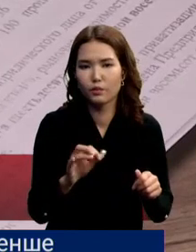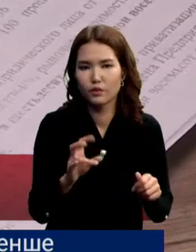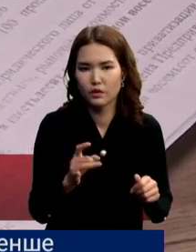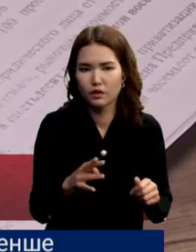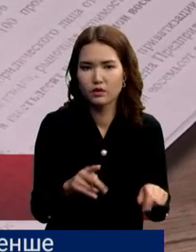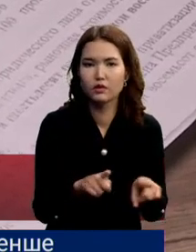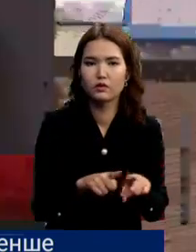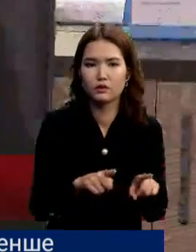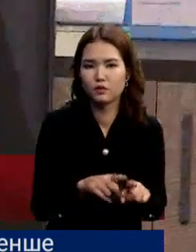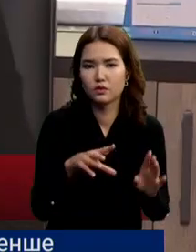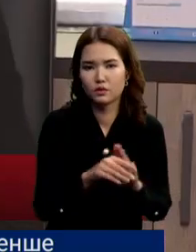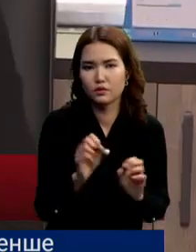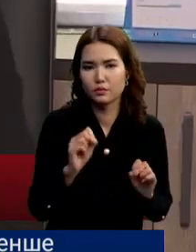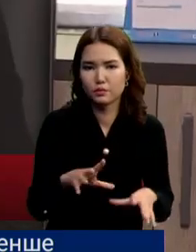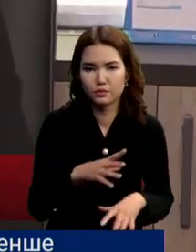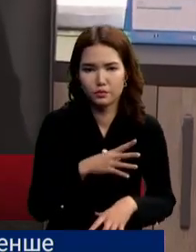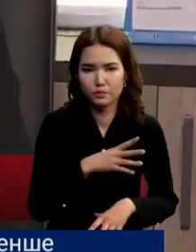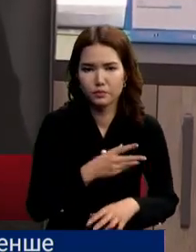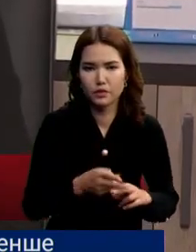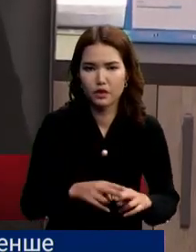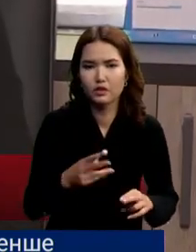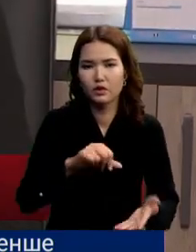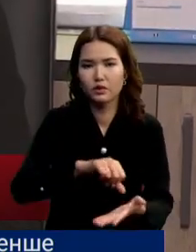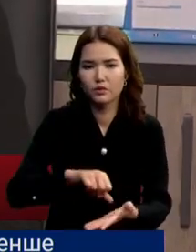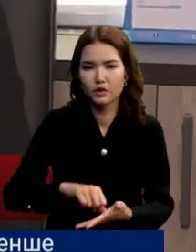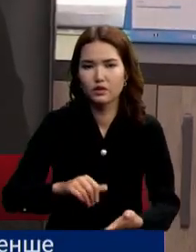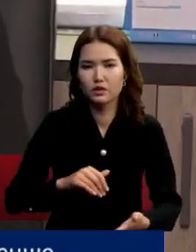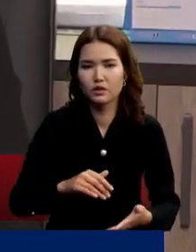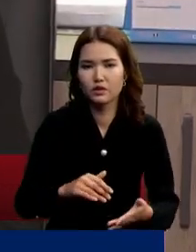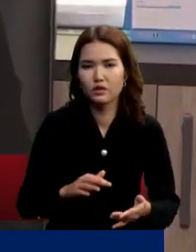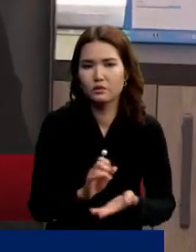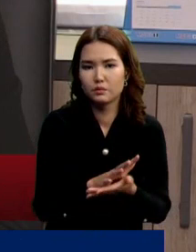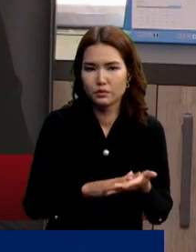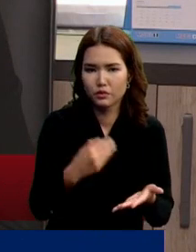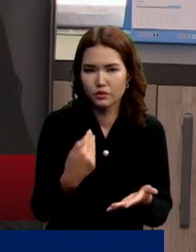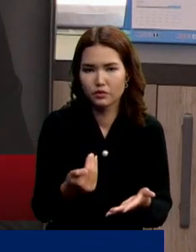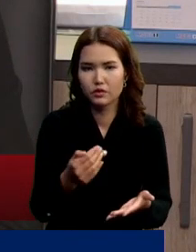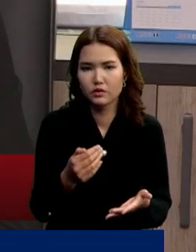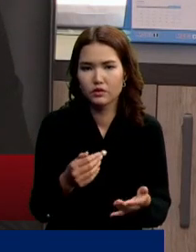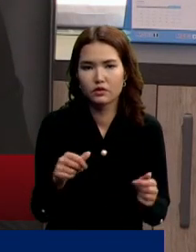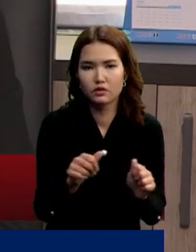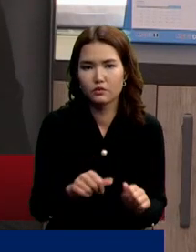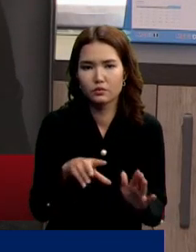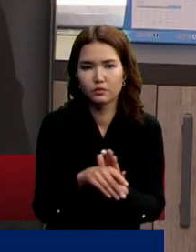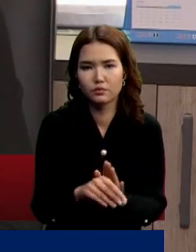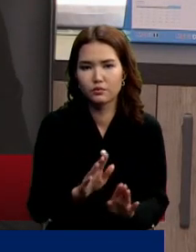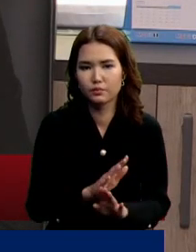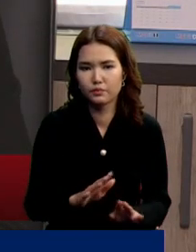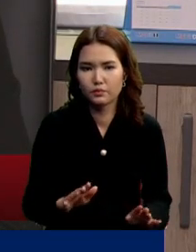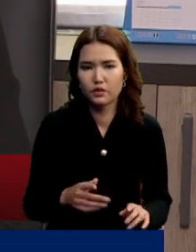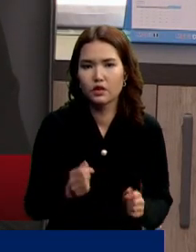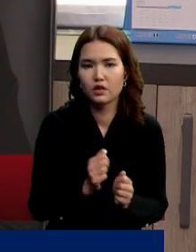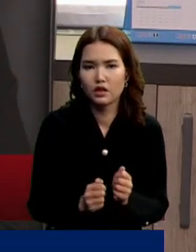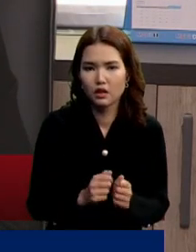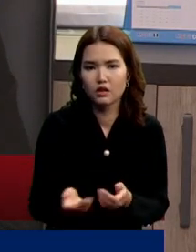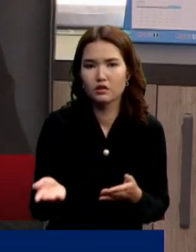пять административных дел. И все они еще на стадии рассмотрения. То есть ни одно решение, оно не вступило в законную силу. Каждое последующее